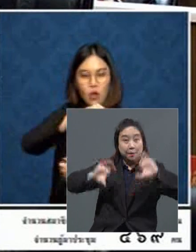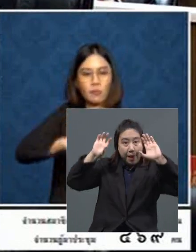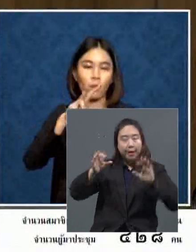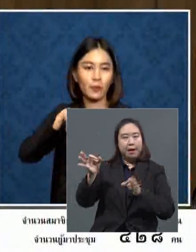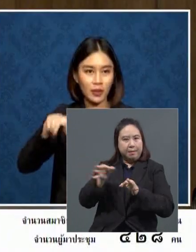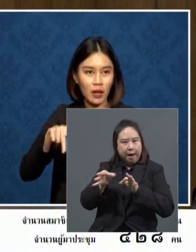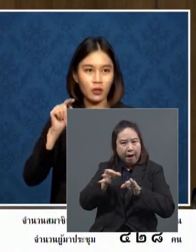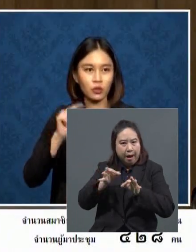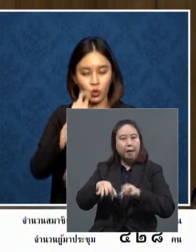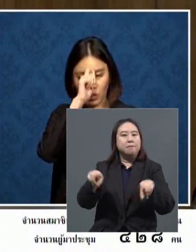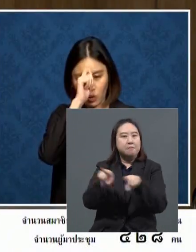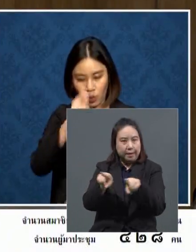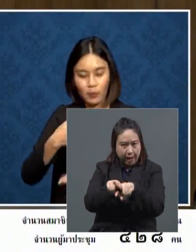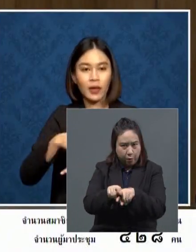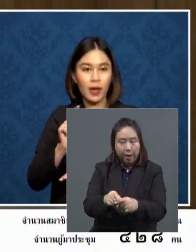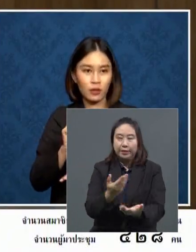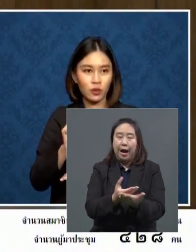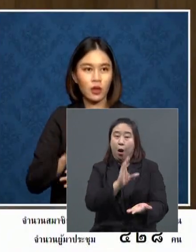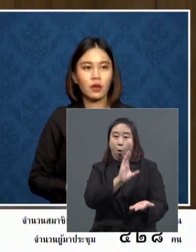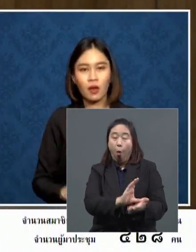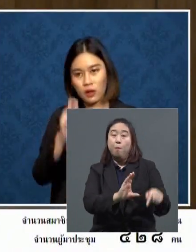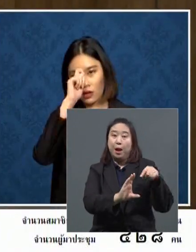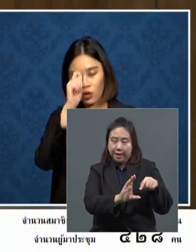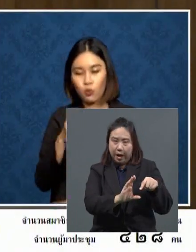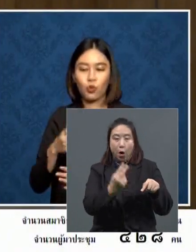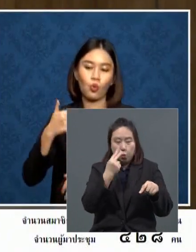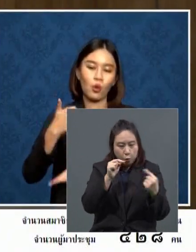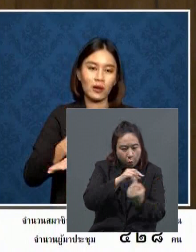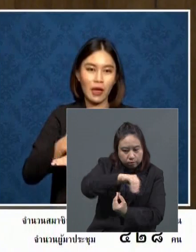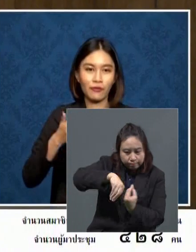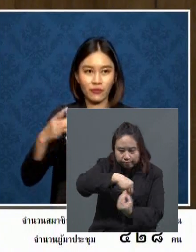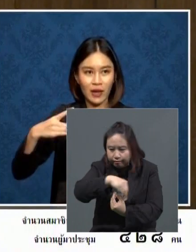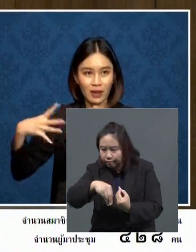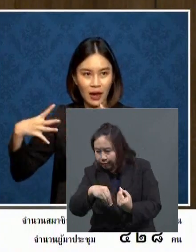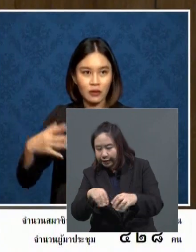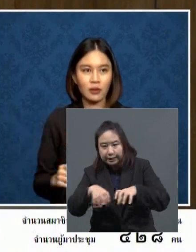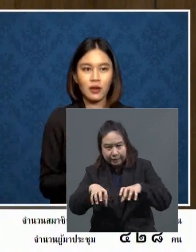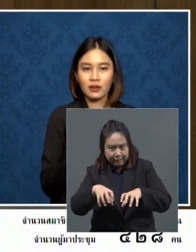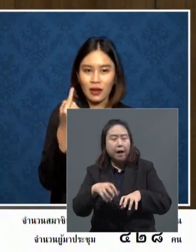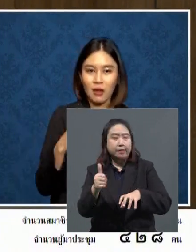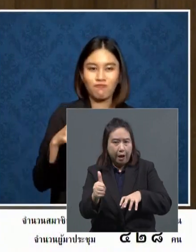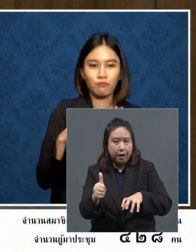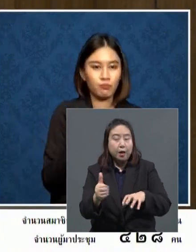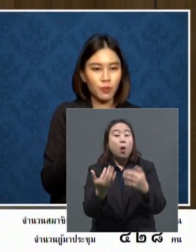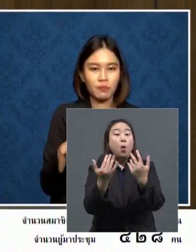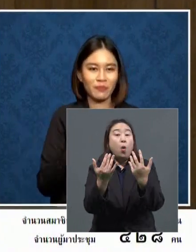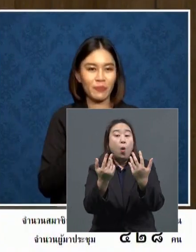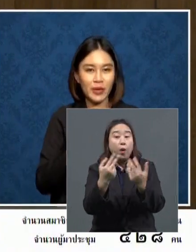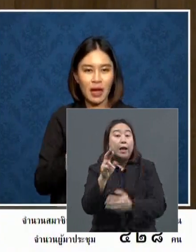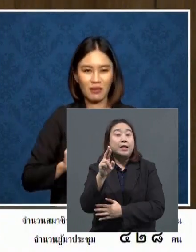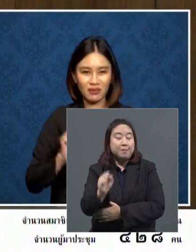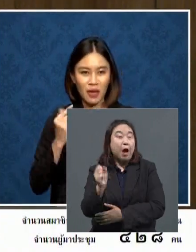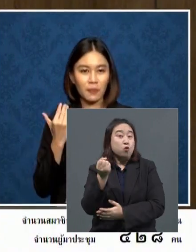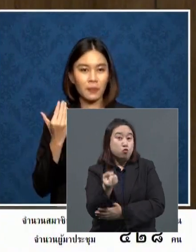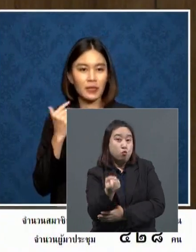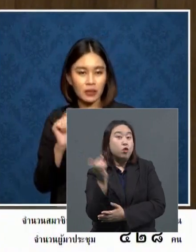ชี้แจงเช่นกันนะคะว่าการทำงบเนี่ยอยู่ในเกณฑ์รักษาระเบียบวินัยการเงินการคลังซึ่งเดี๋ยวจะมีให้ฟังสดๆจากสภากัน